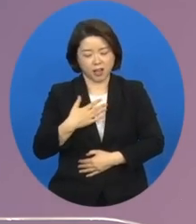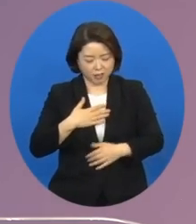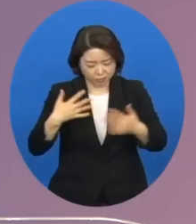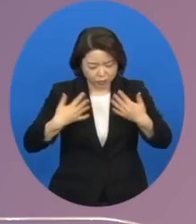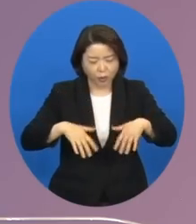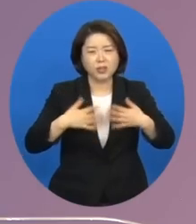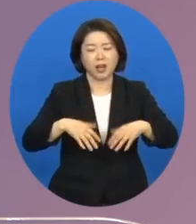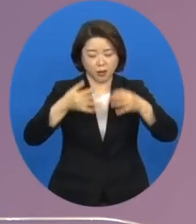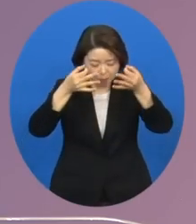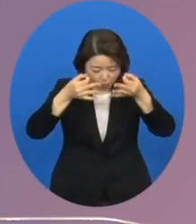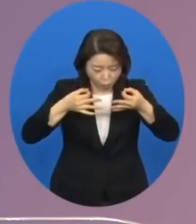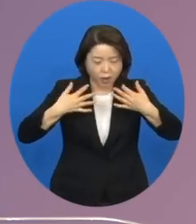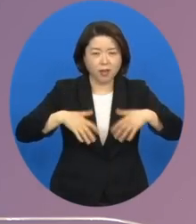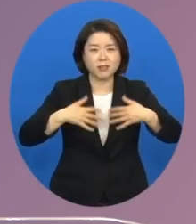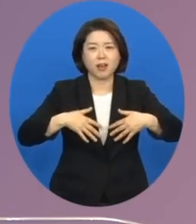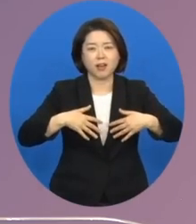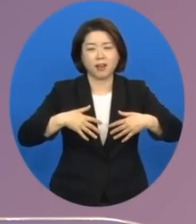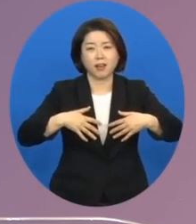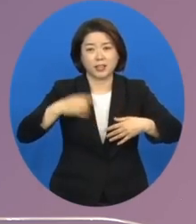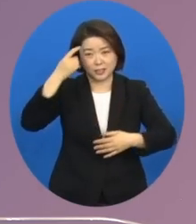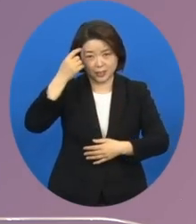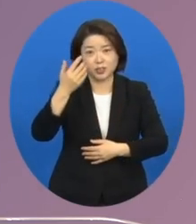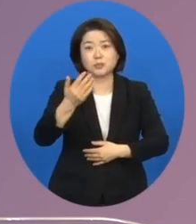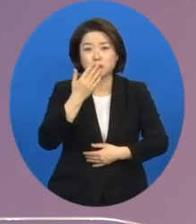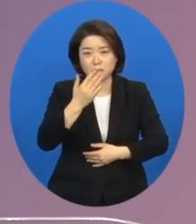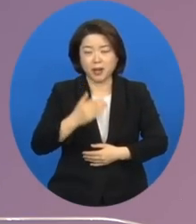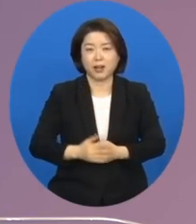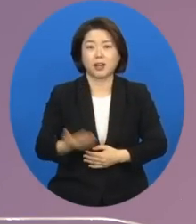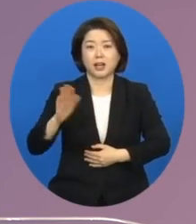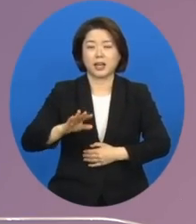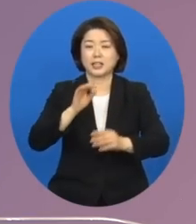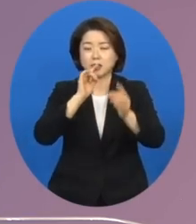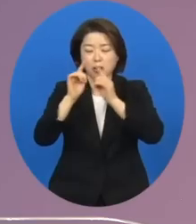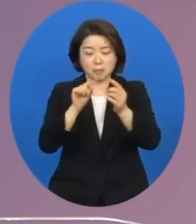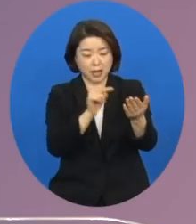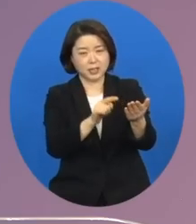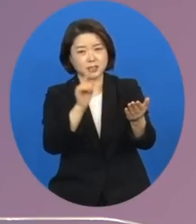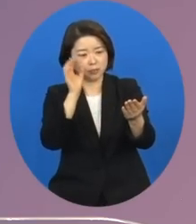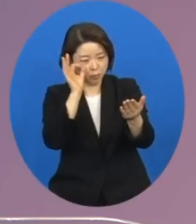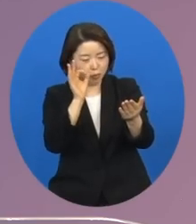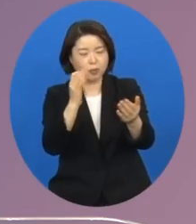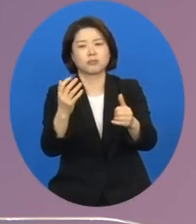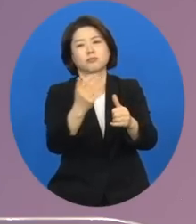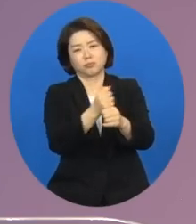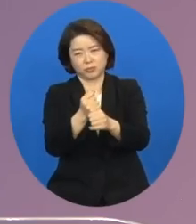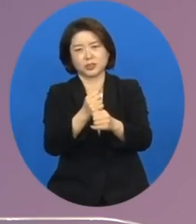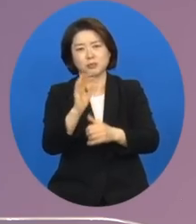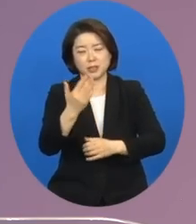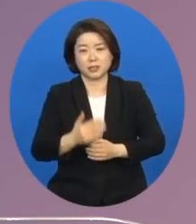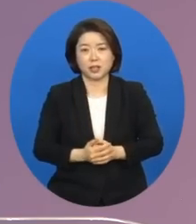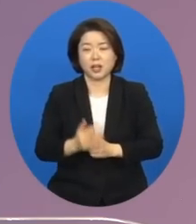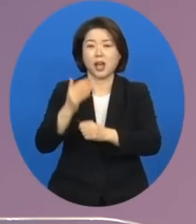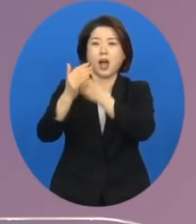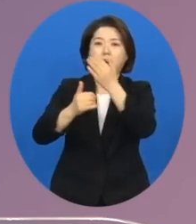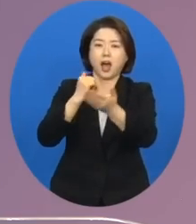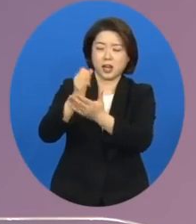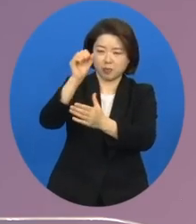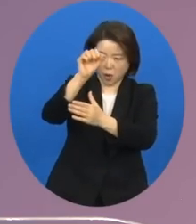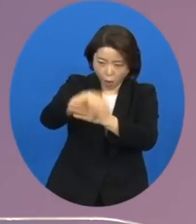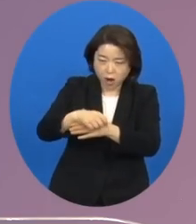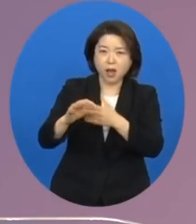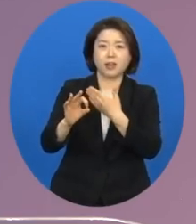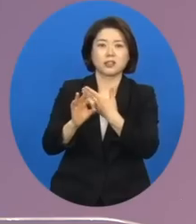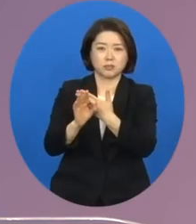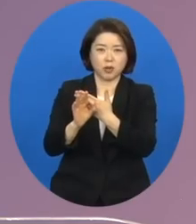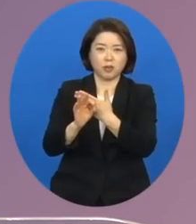연약한데 그런 질문을 하실지 모르겠어요 그런데 오늘 말씀을 우리가 그래서 붙잡는 겁니다 하나님이 허락하시면